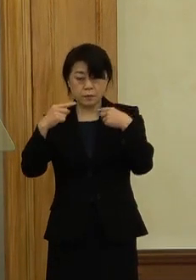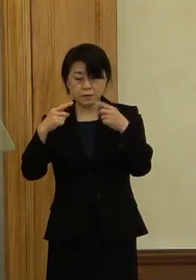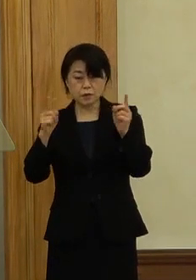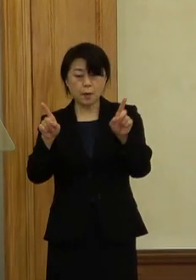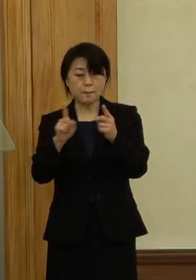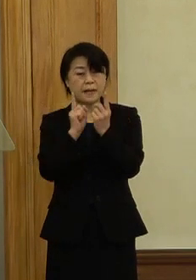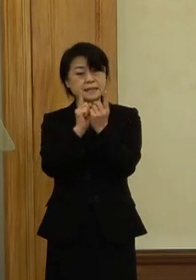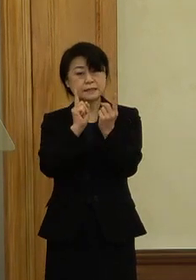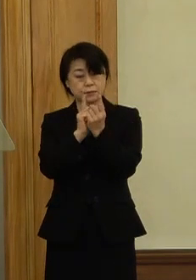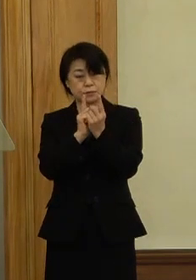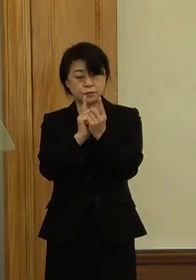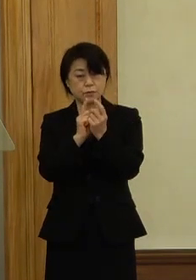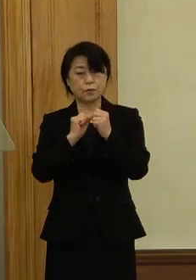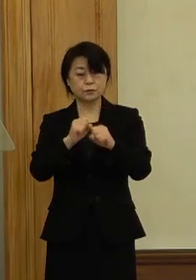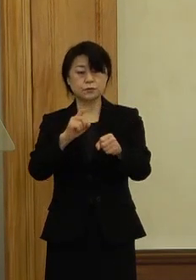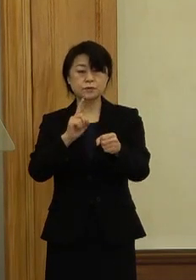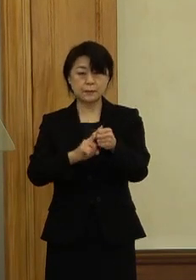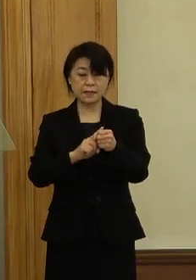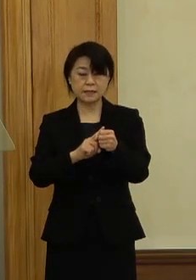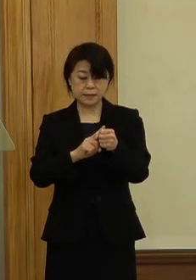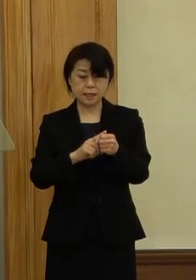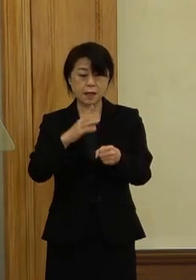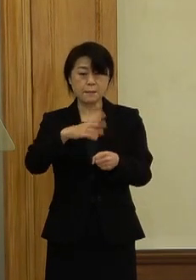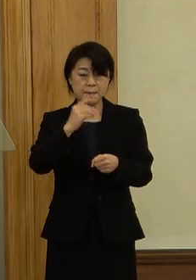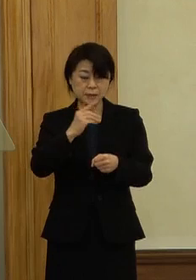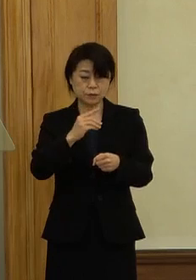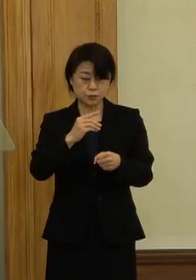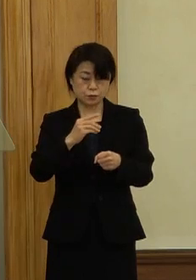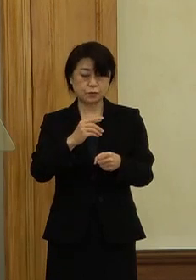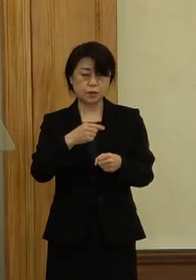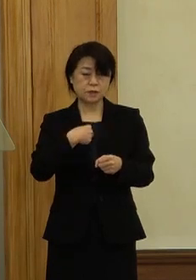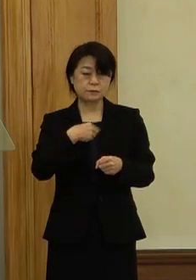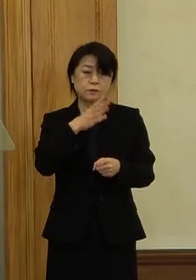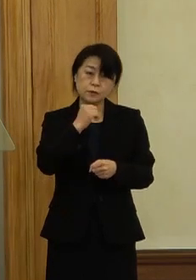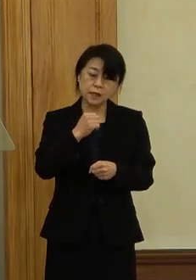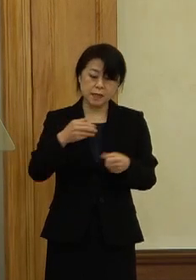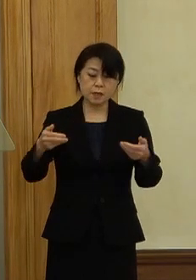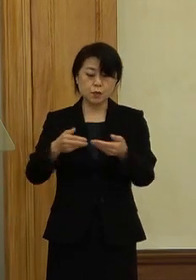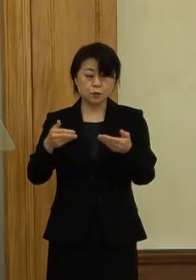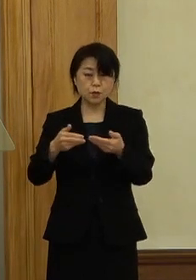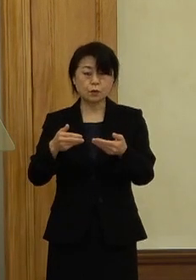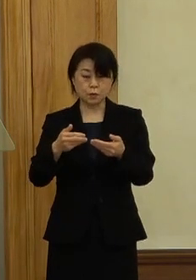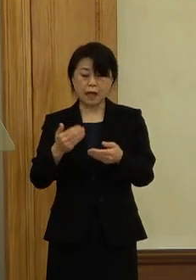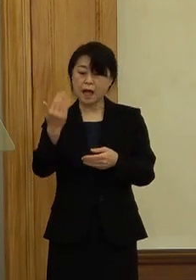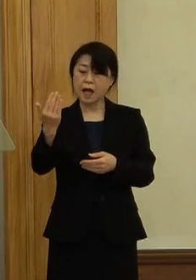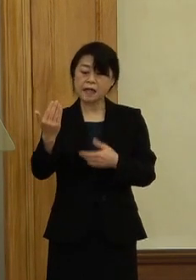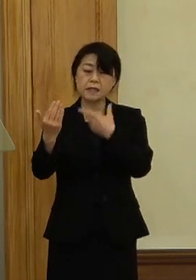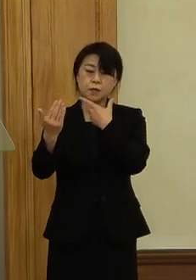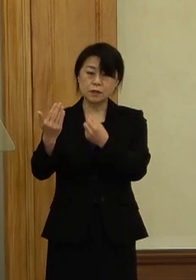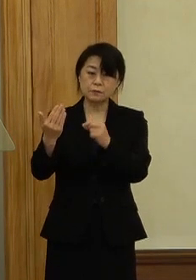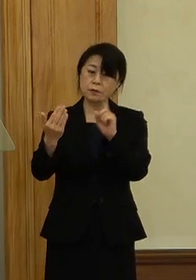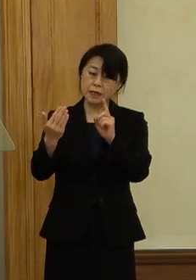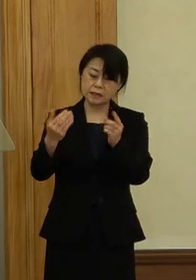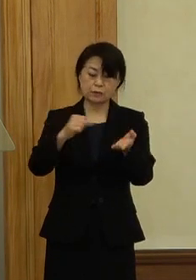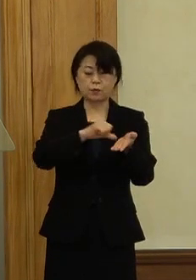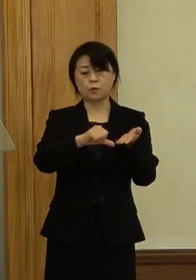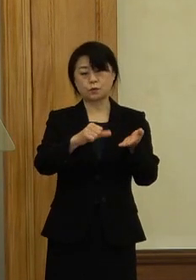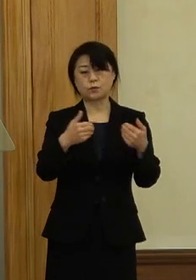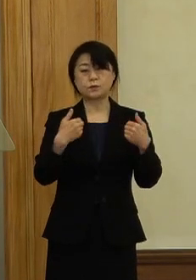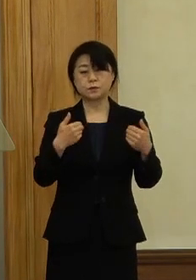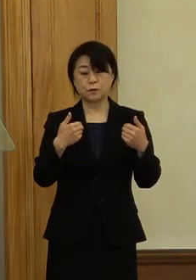するため、まずはじめにシステムにご自分の年齢や職業などのほか、お相手の希望などを登録していただきます